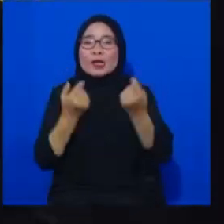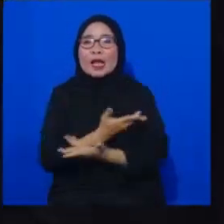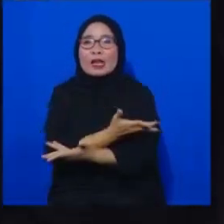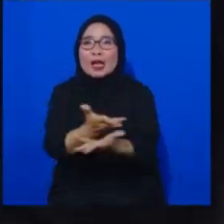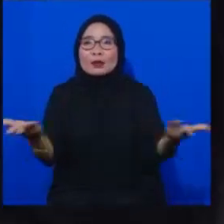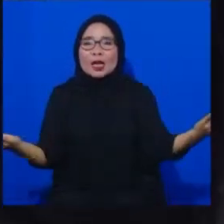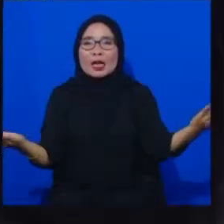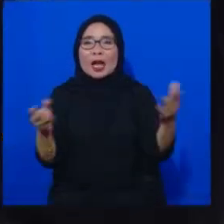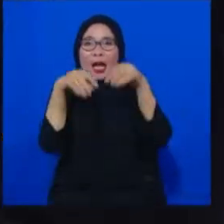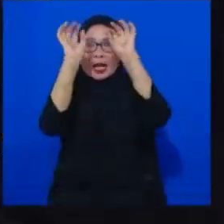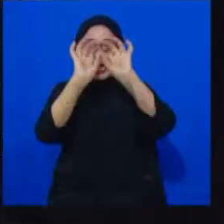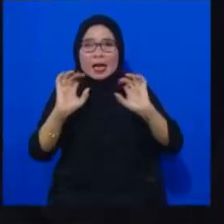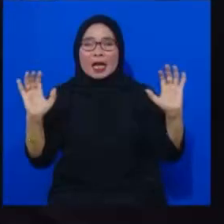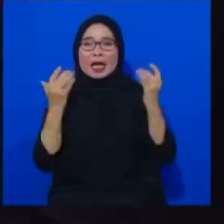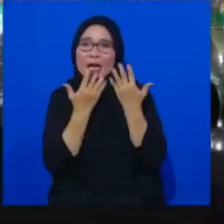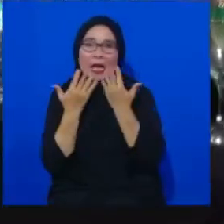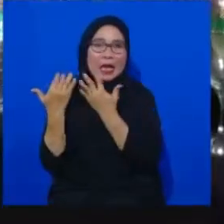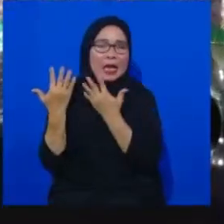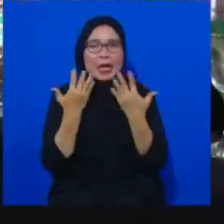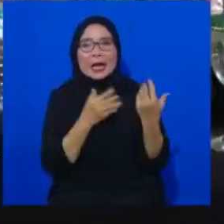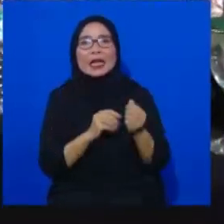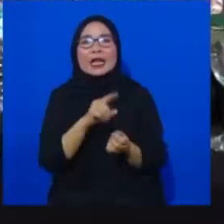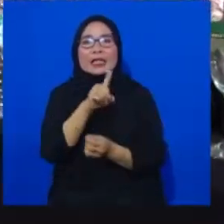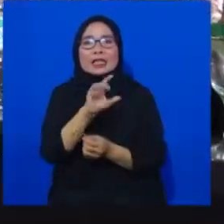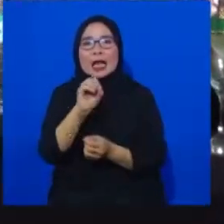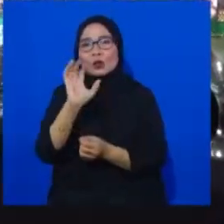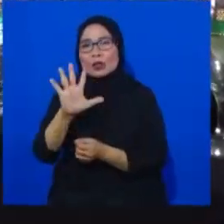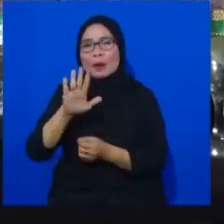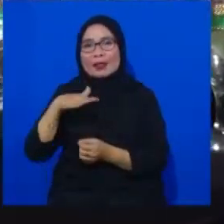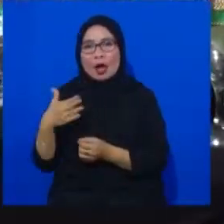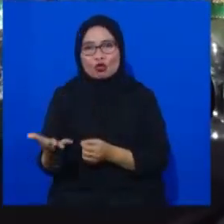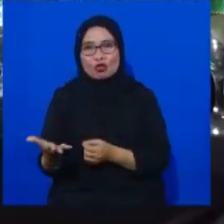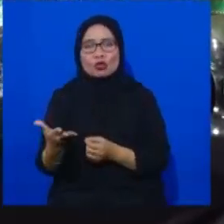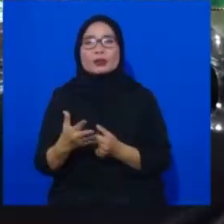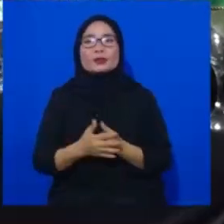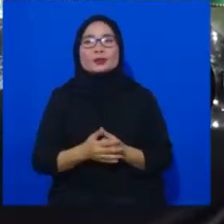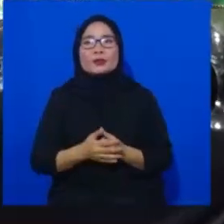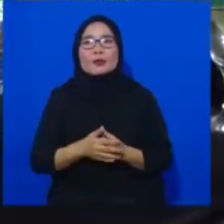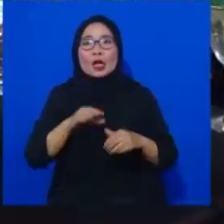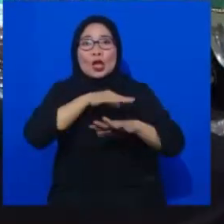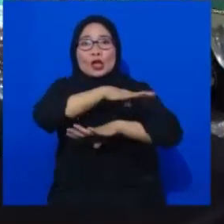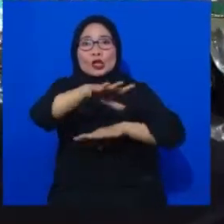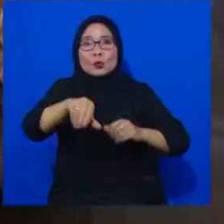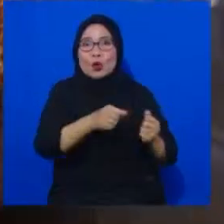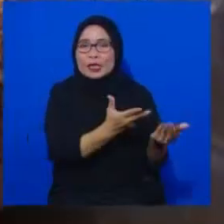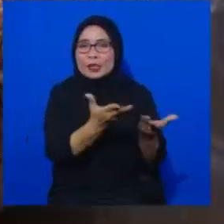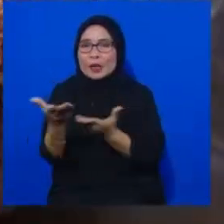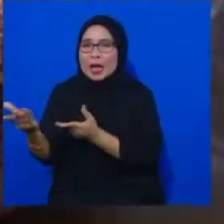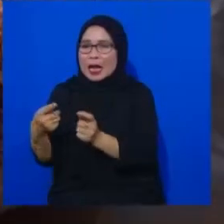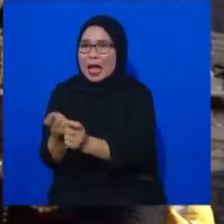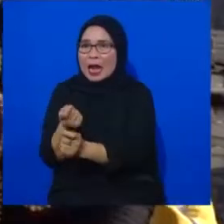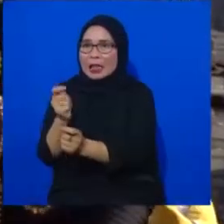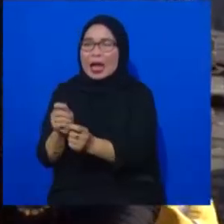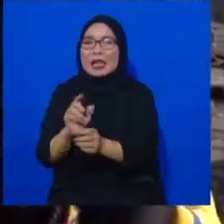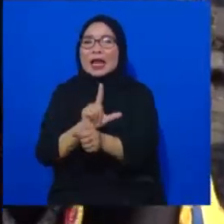memeriahkan Hari Jadi Kota Mojokerto yang ke-105. Para peserta disediakan peralatan lengkap dan